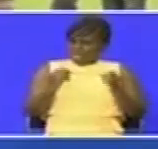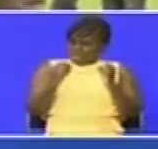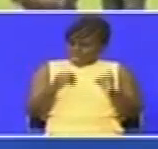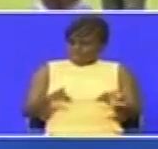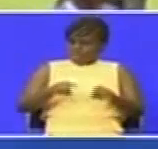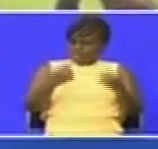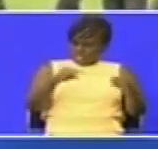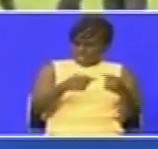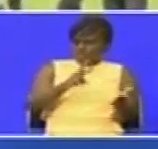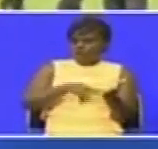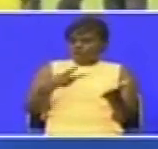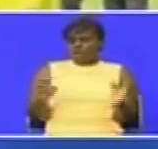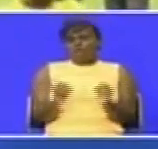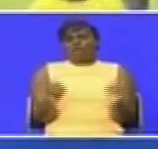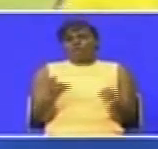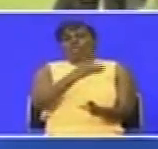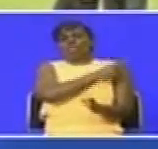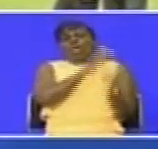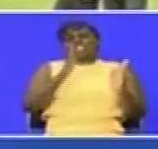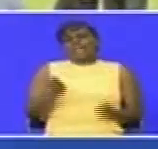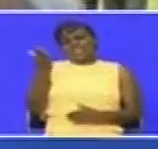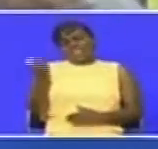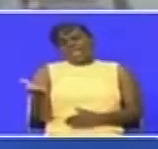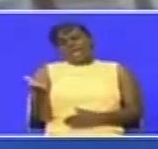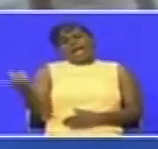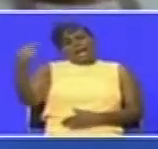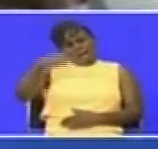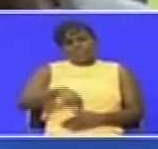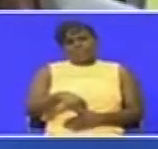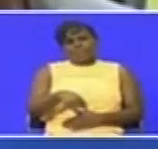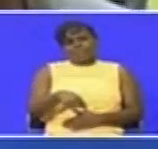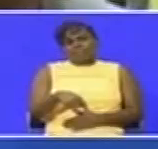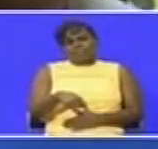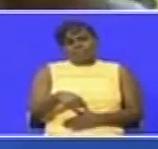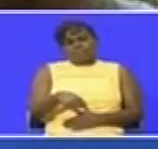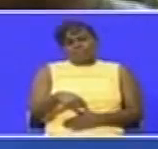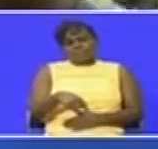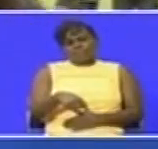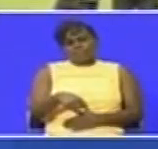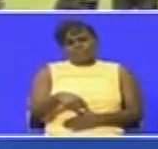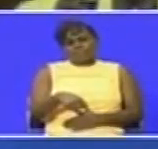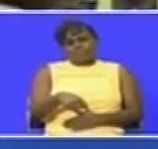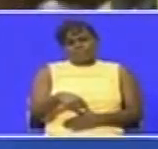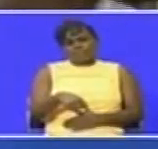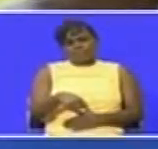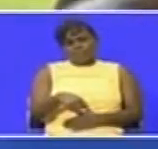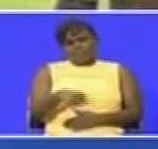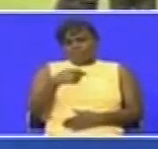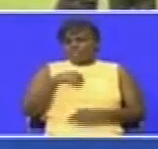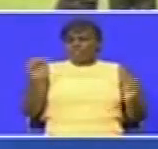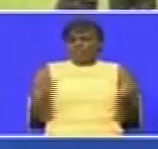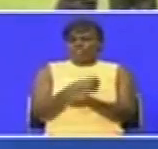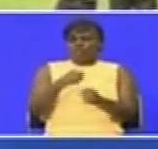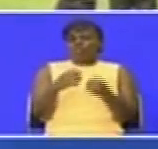mbona sianguke? Siku na daktari yuko nje. Akana ngoza, lazima nitafute injury yangu ya kuzuia. So siwezi cheza style